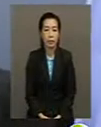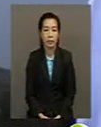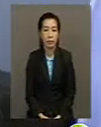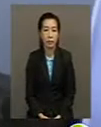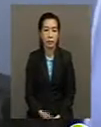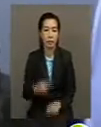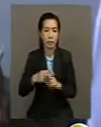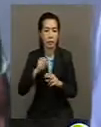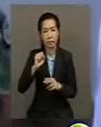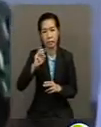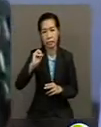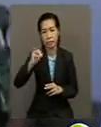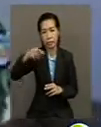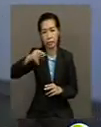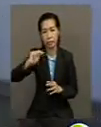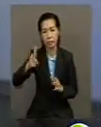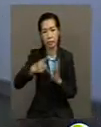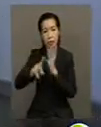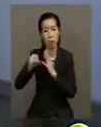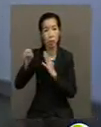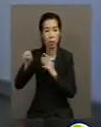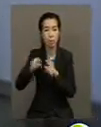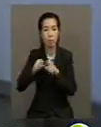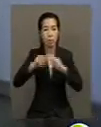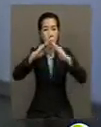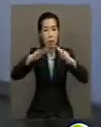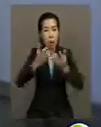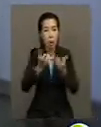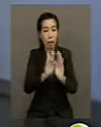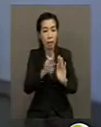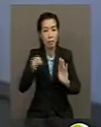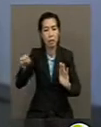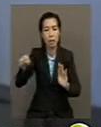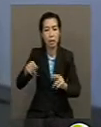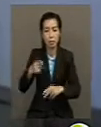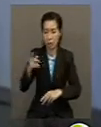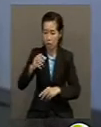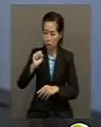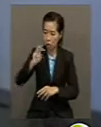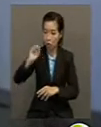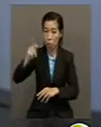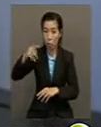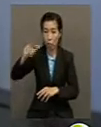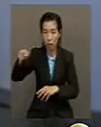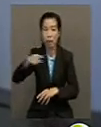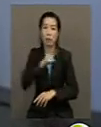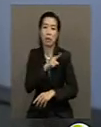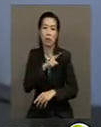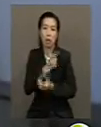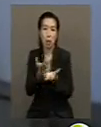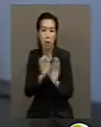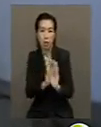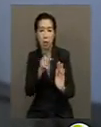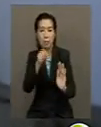นายสมพงษ์พิมเสนเนี่ยเป็นเจ้าแล้วก็นำของกลางสินไม้พยุงเนี่ยมาซุกซ่อนบริเวณนี้แ